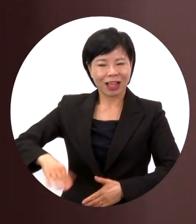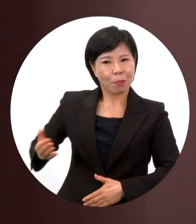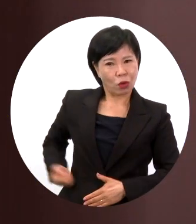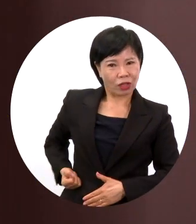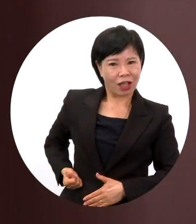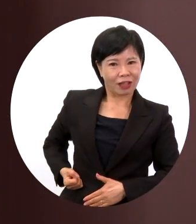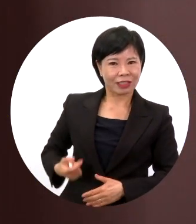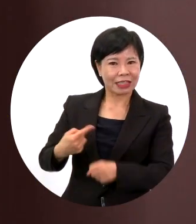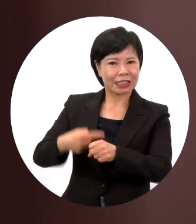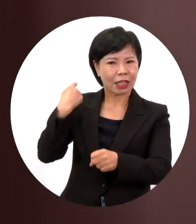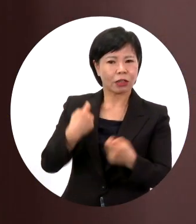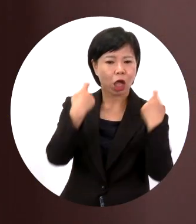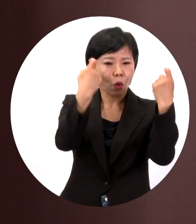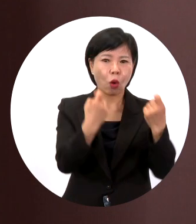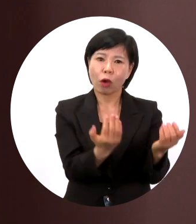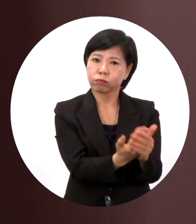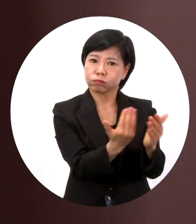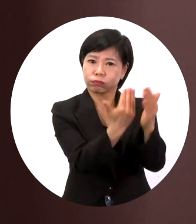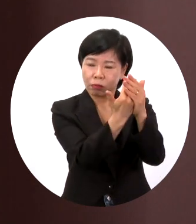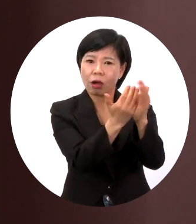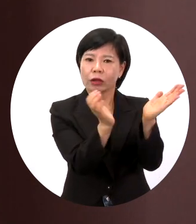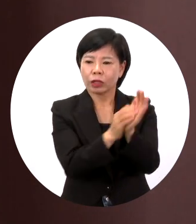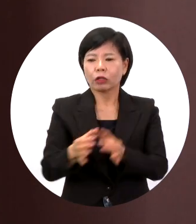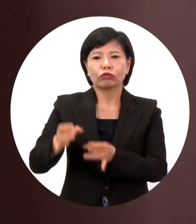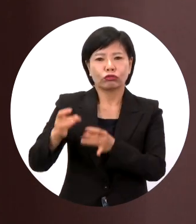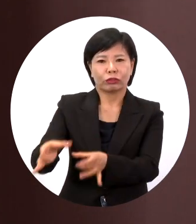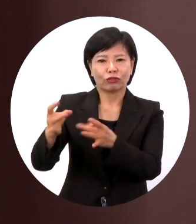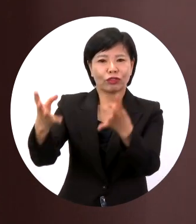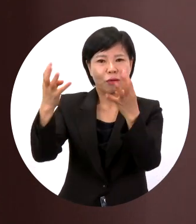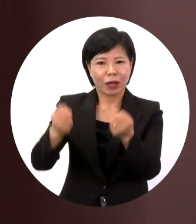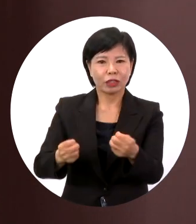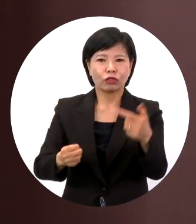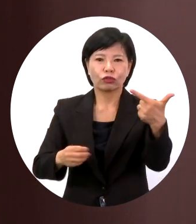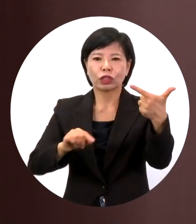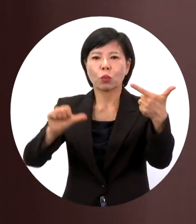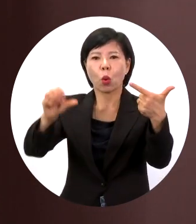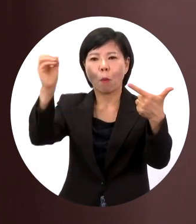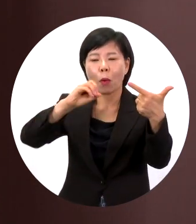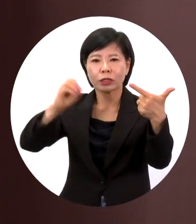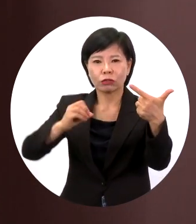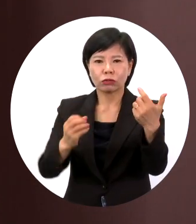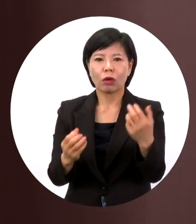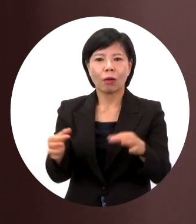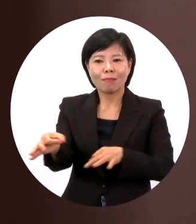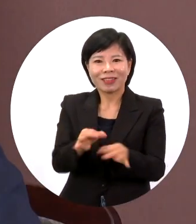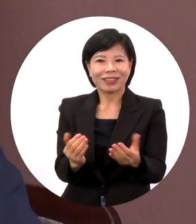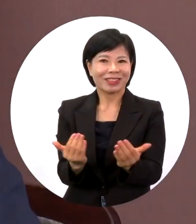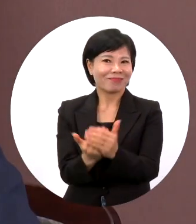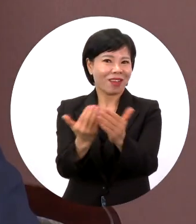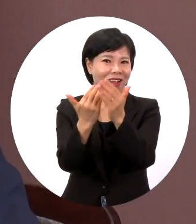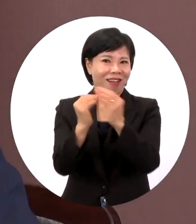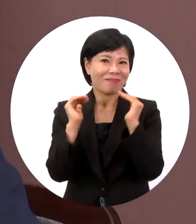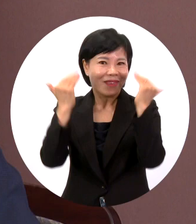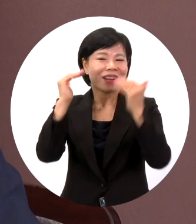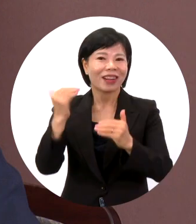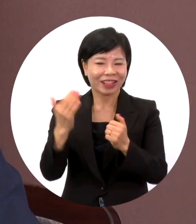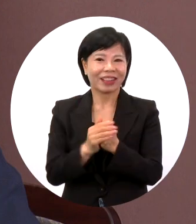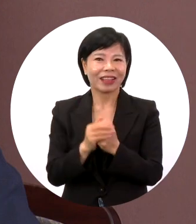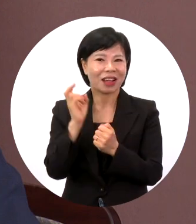캄보디아는 지난해 관광 분야가 성장하고 투자도 이어져 올해 6.5% 내외의 경제 성장을 기록할 것으로